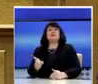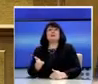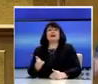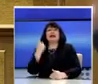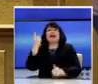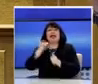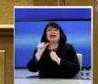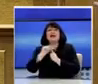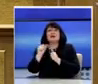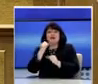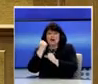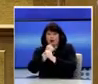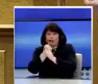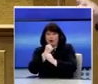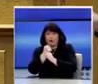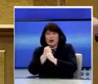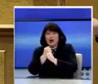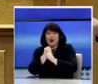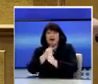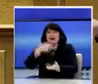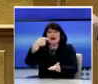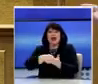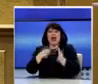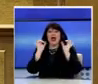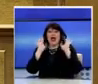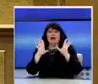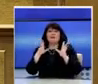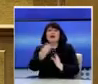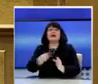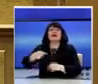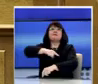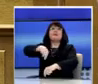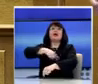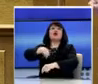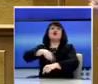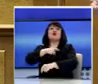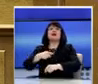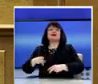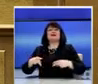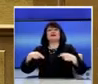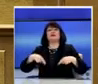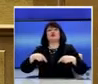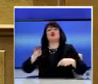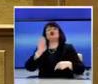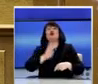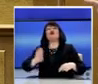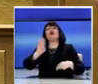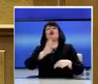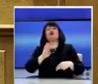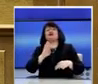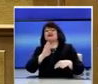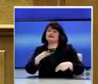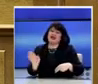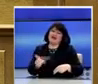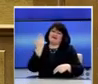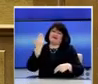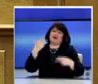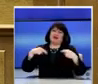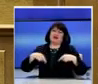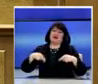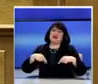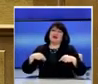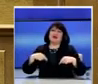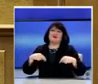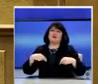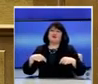υπερορίες. Αυτό θεσμοθέτησε η κυβέρνησή σας, κύριε Μητσοτάκη, δια του κύριου Βρούτση, που τον καταβάσατε από τα υπουργικά έδρανα και κάθεται τώρα